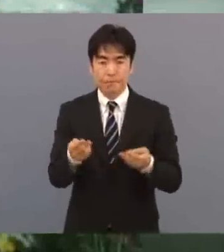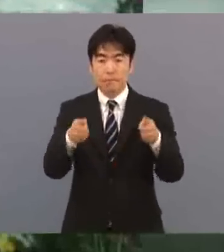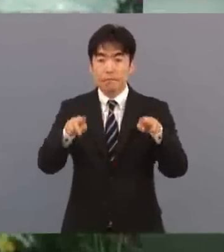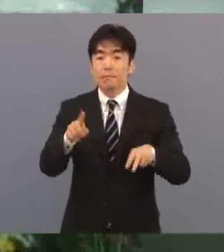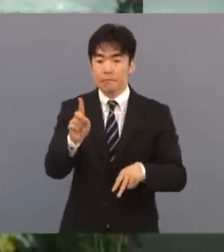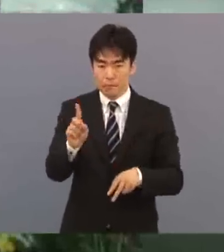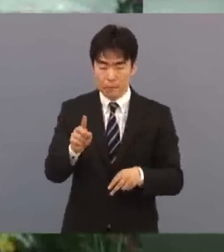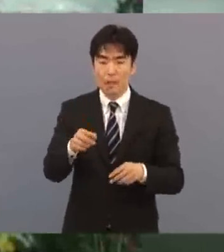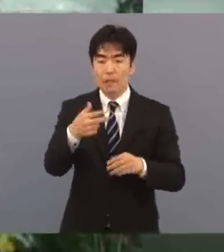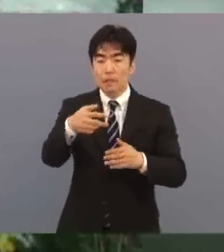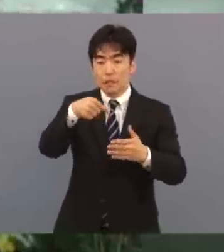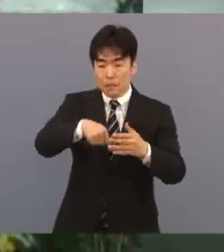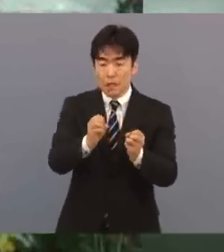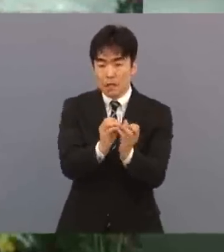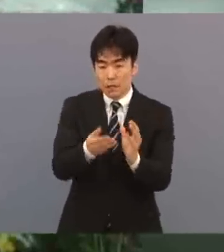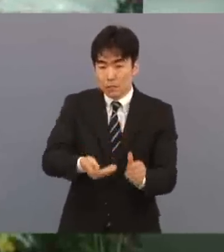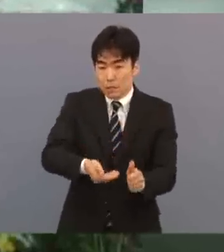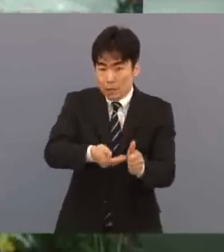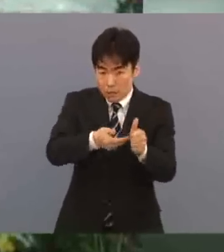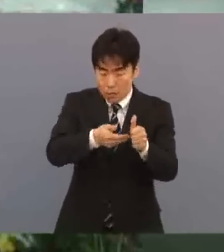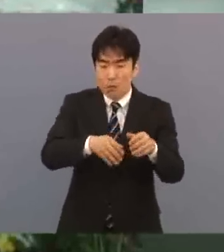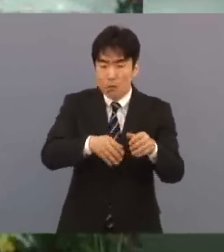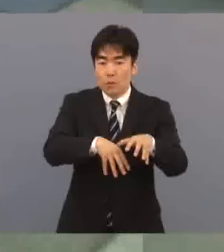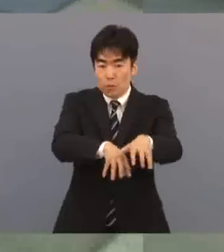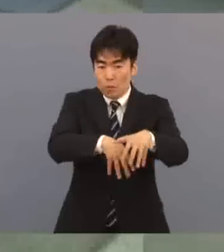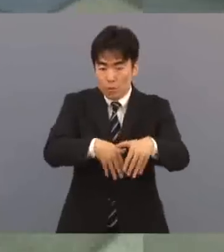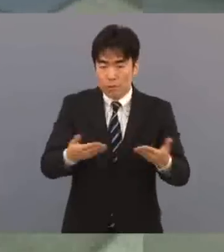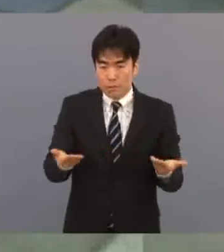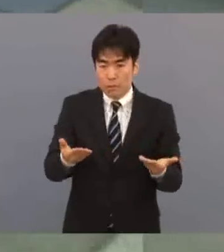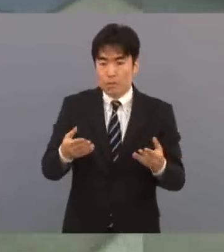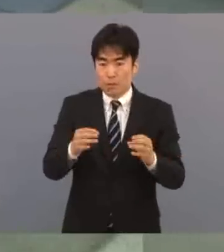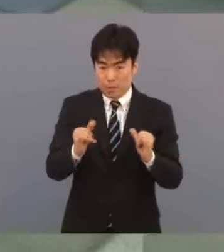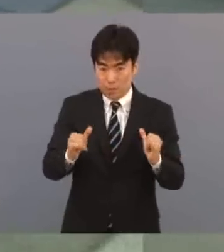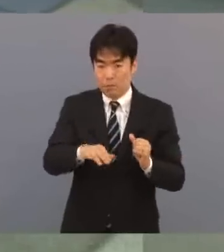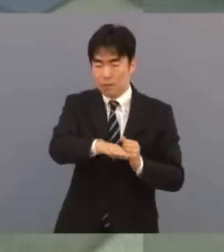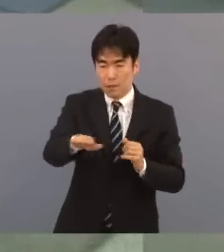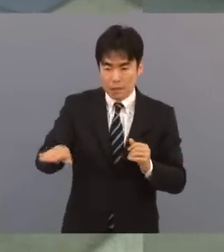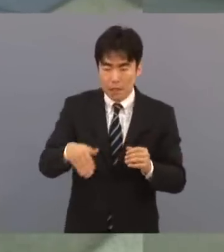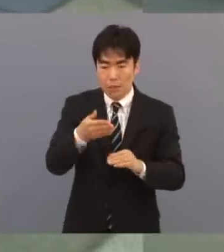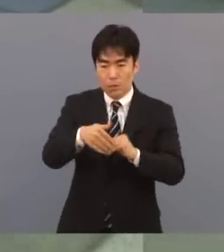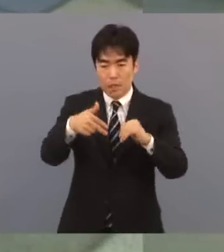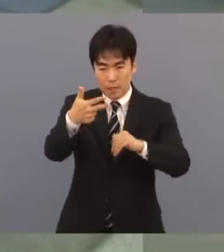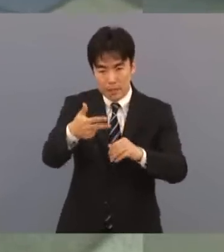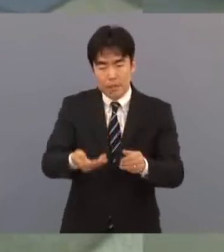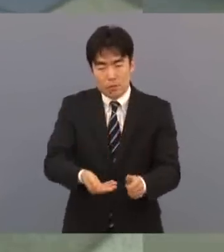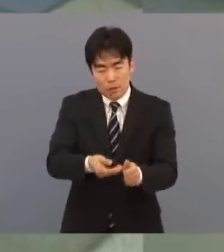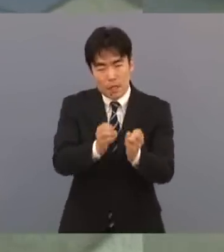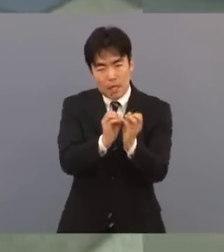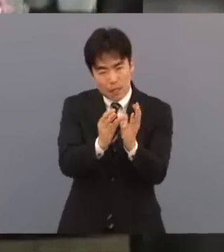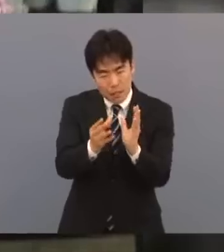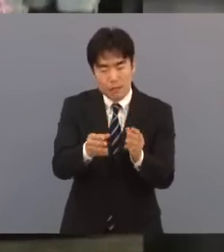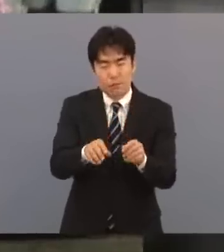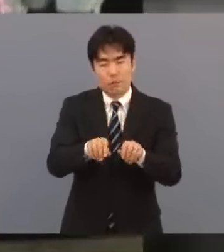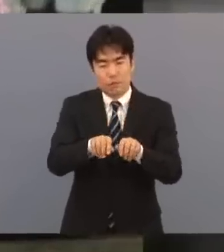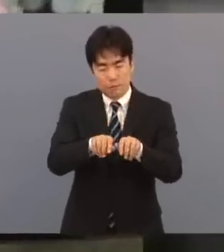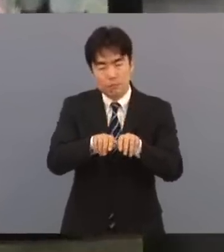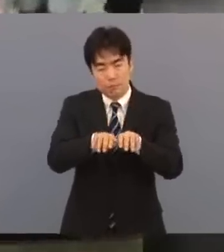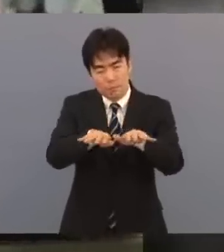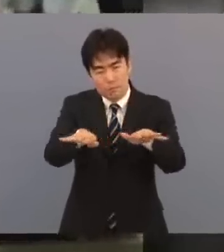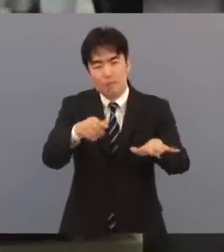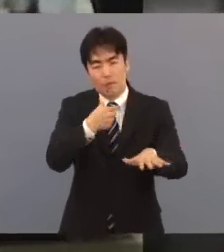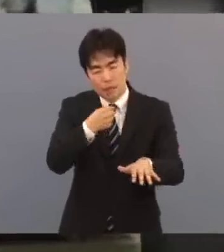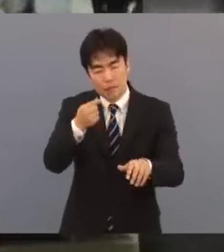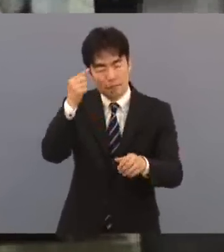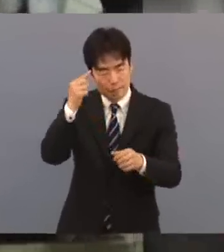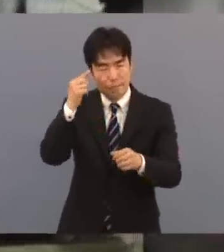は市内の花を生産している農家の皆さんが越谷市で生産された花を広く知ってもらおうと開